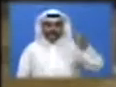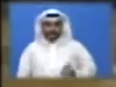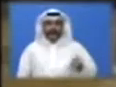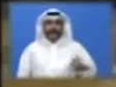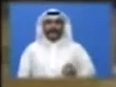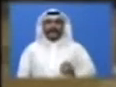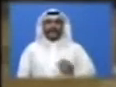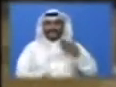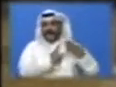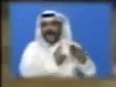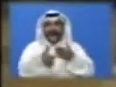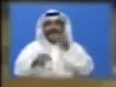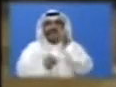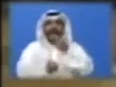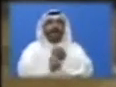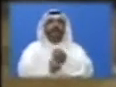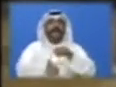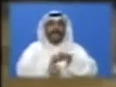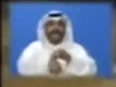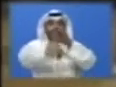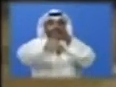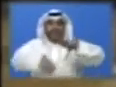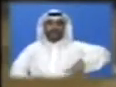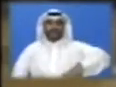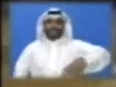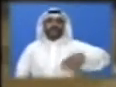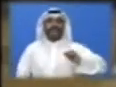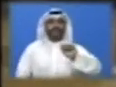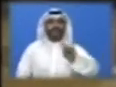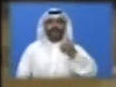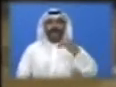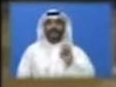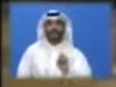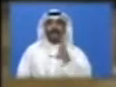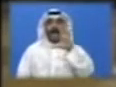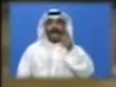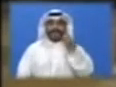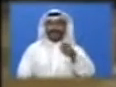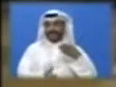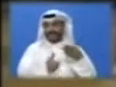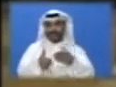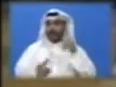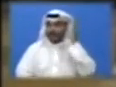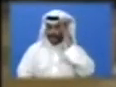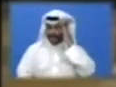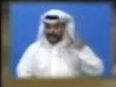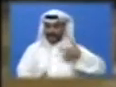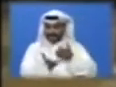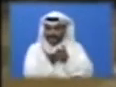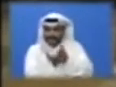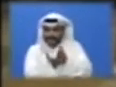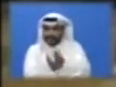بقائد العمل الإنساني سمو الشيخ صباح الأحمد الجابر الصباح أمير دولة الكويت، انطلاقا من عقيدة دولة